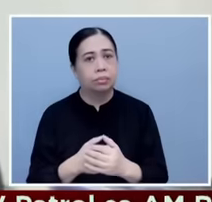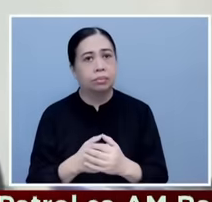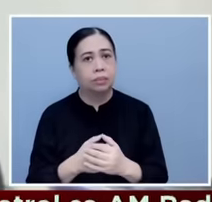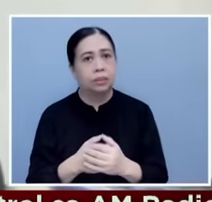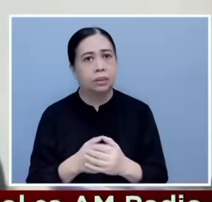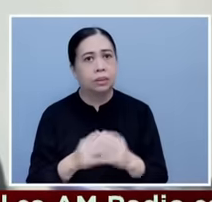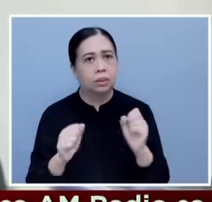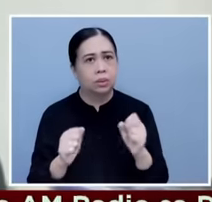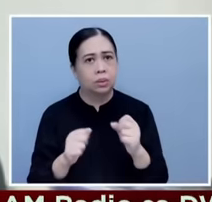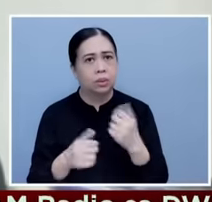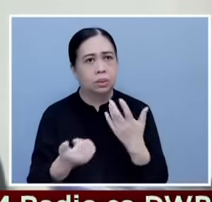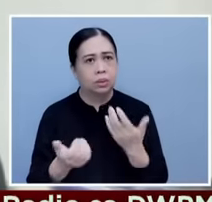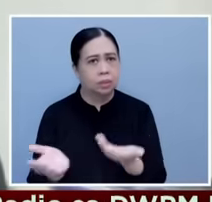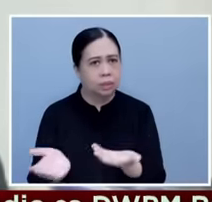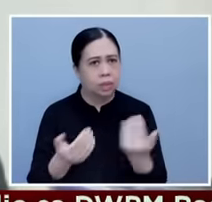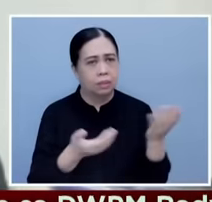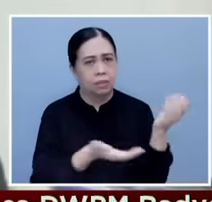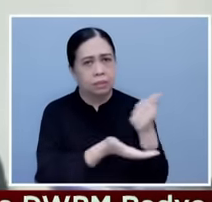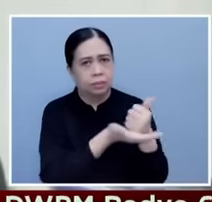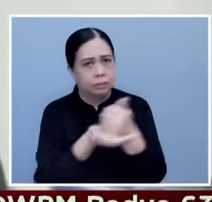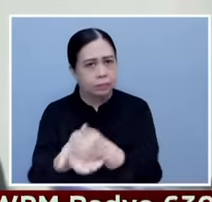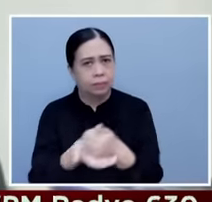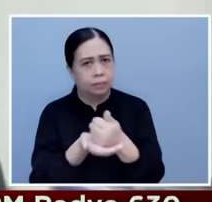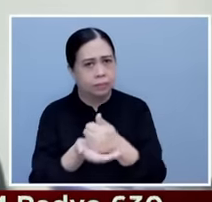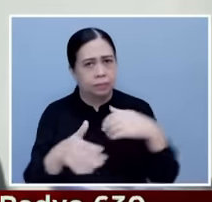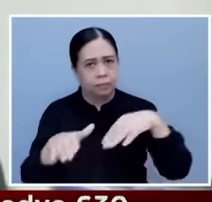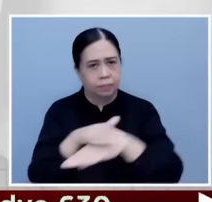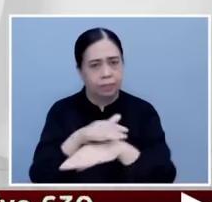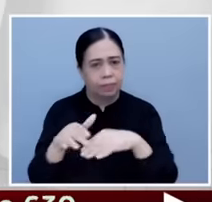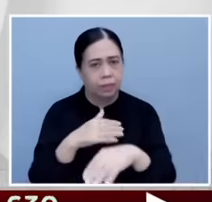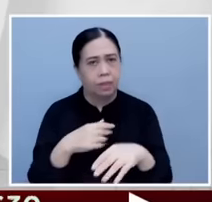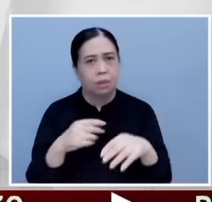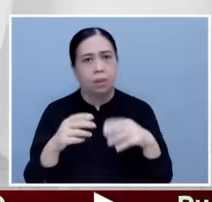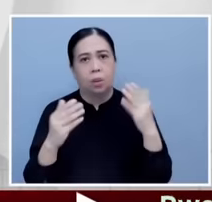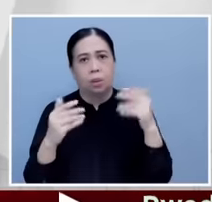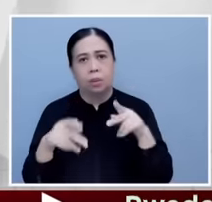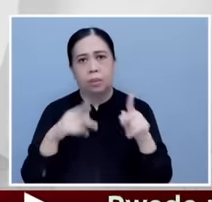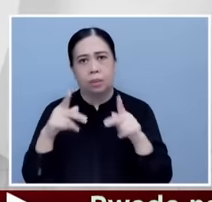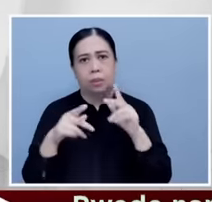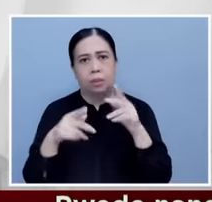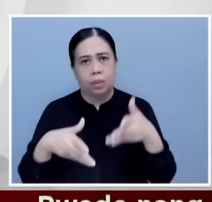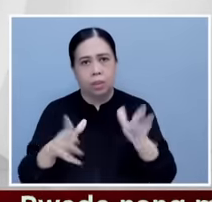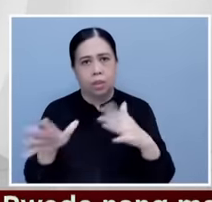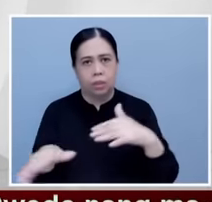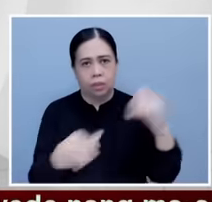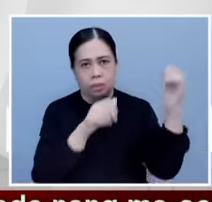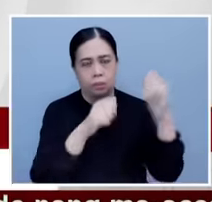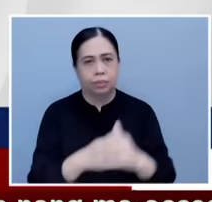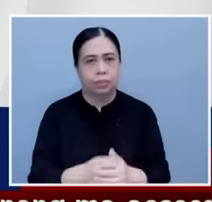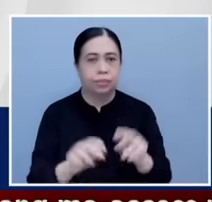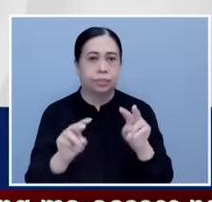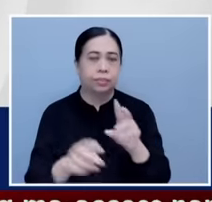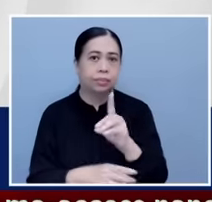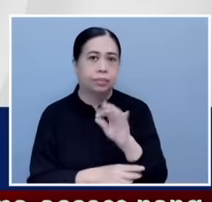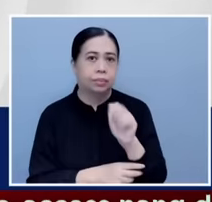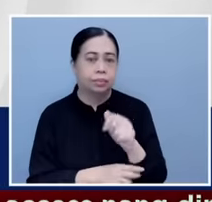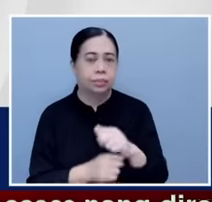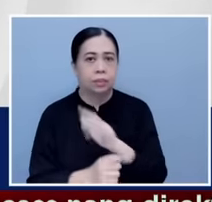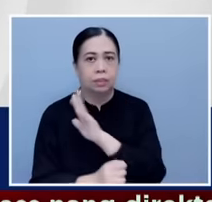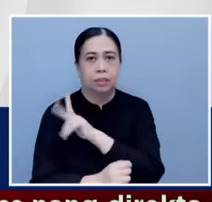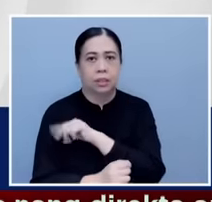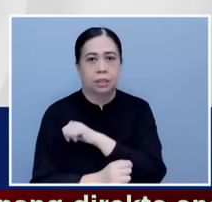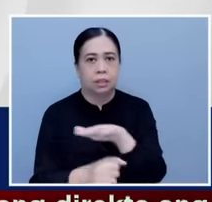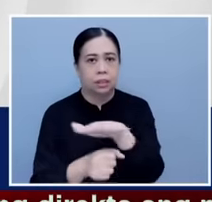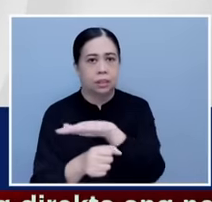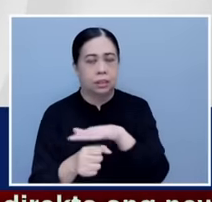aid to keep coming in and for persons to be allowed out. Tinututukan din ng DFA ang Palestinian territory